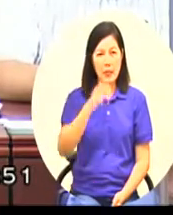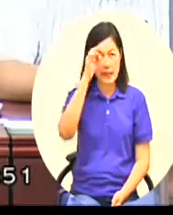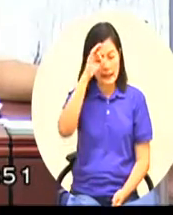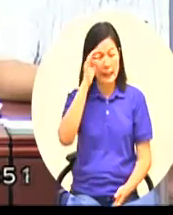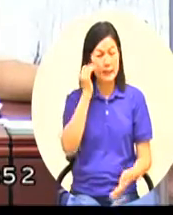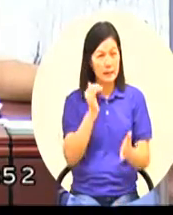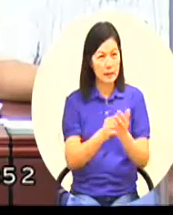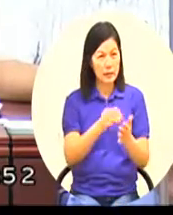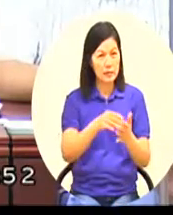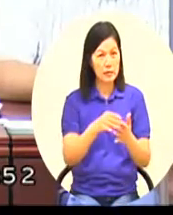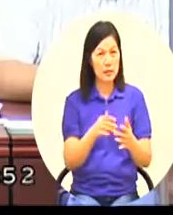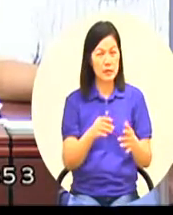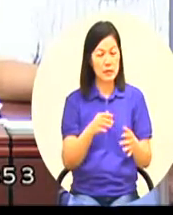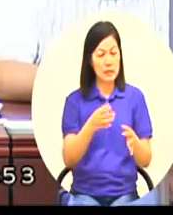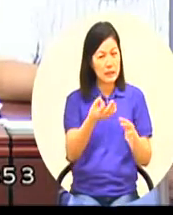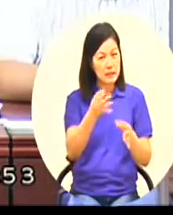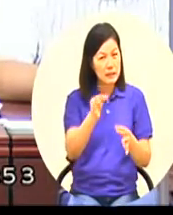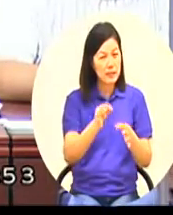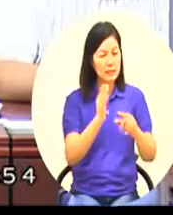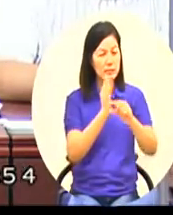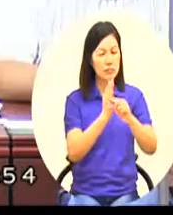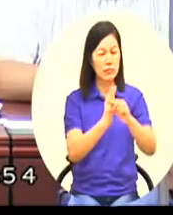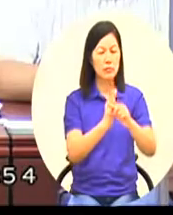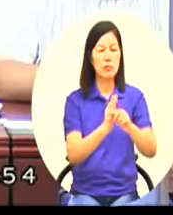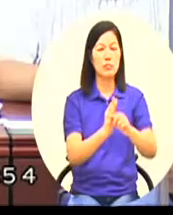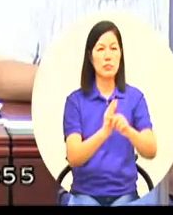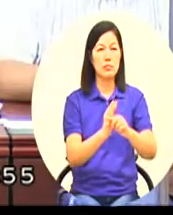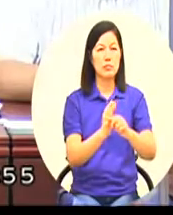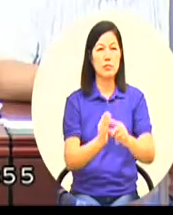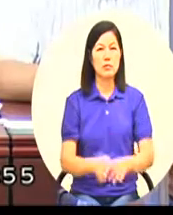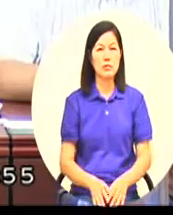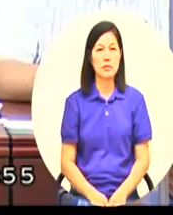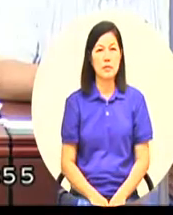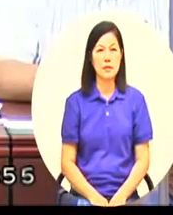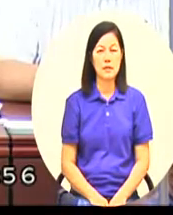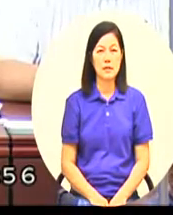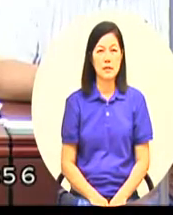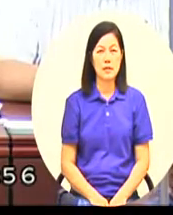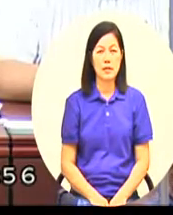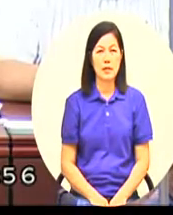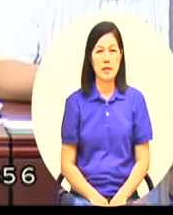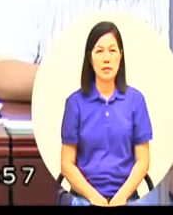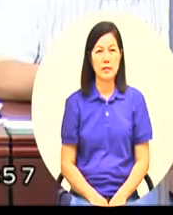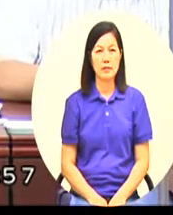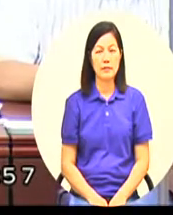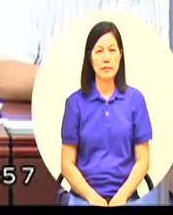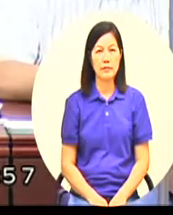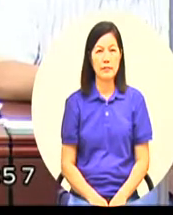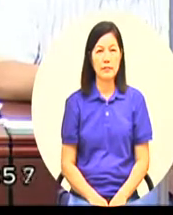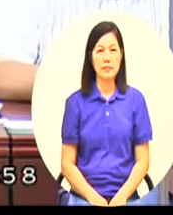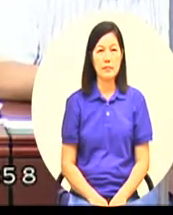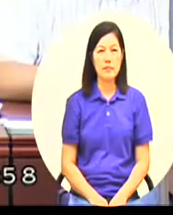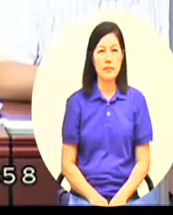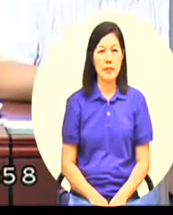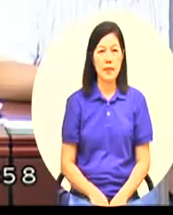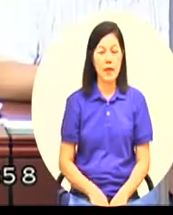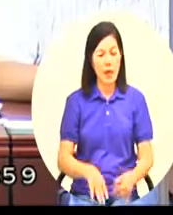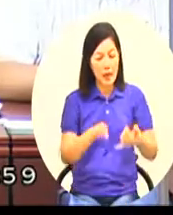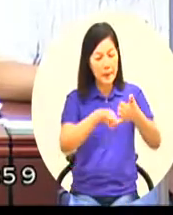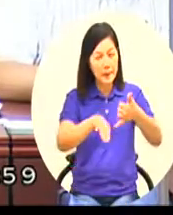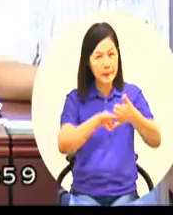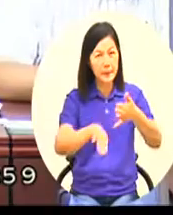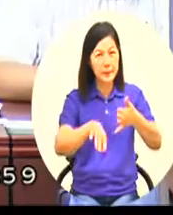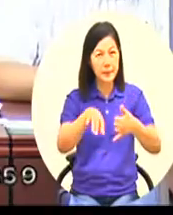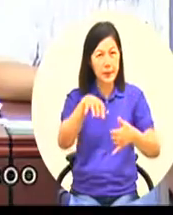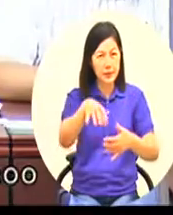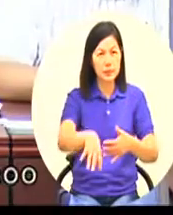该是在中间的这个价格啦，哈，这个部分跟议员做一个报告哈。 局长，我想吼，咱南部地区吼，